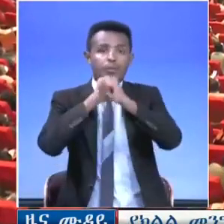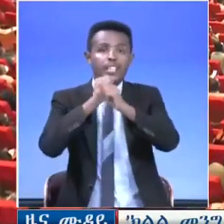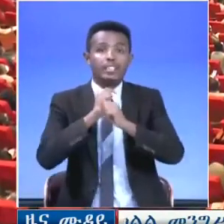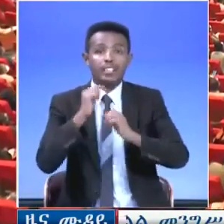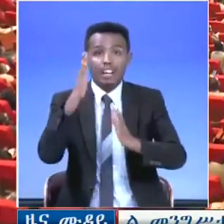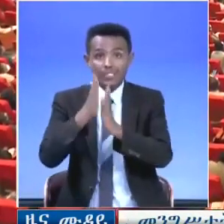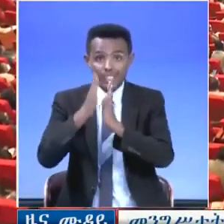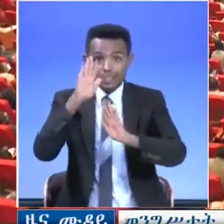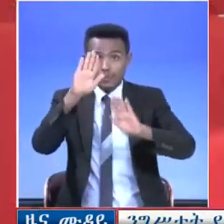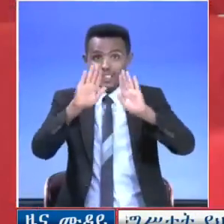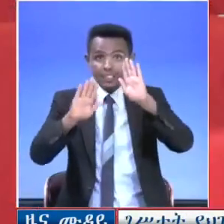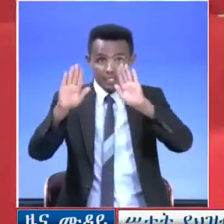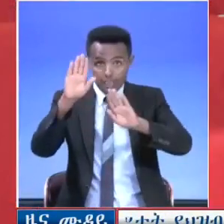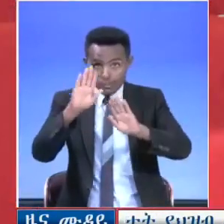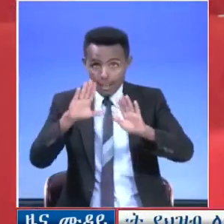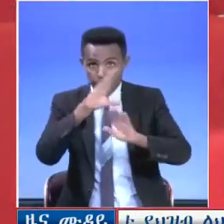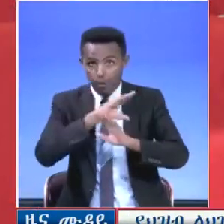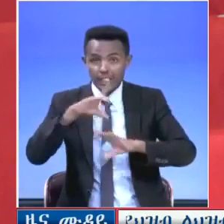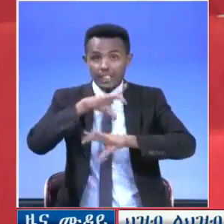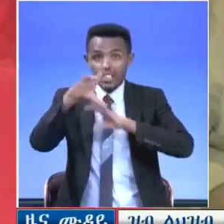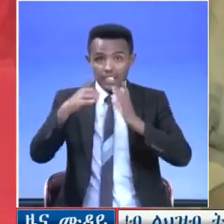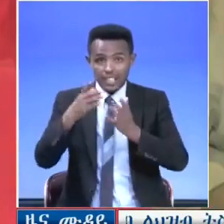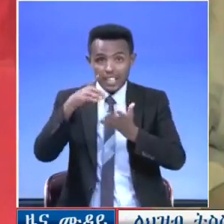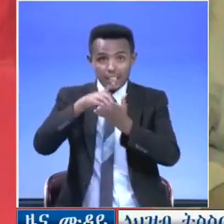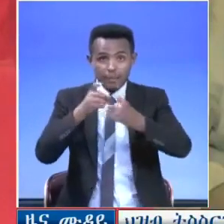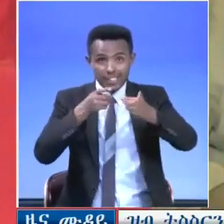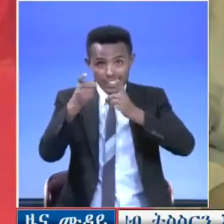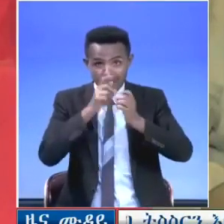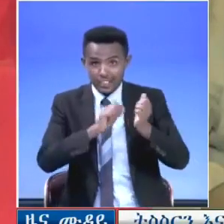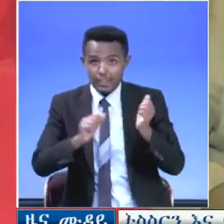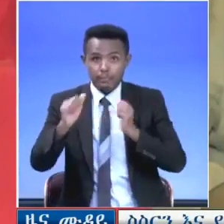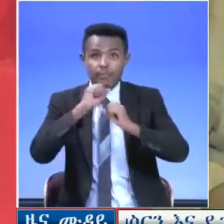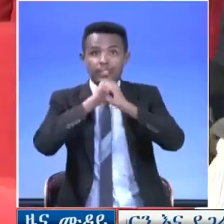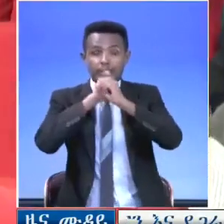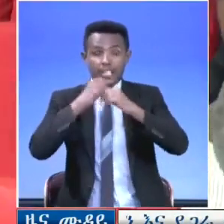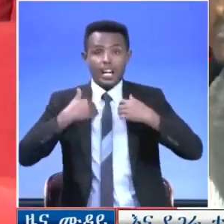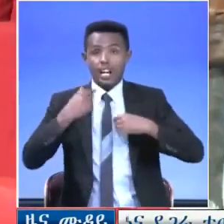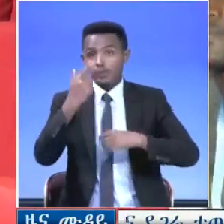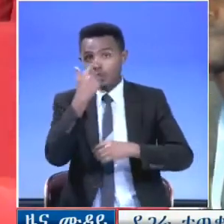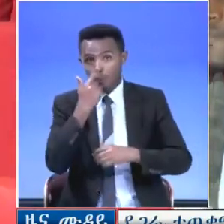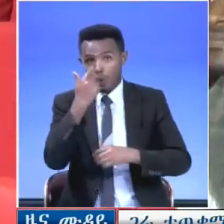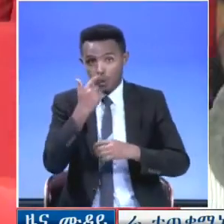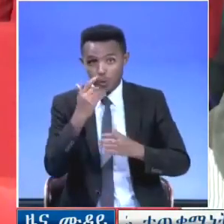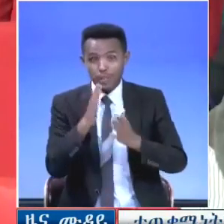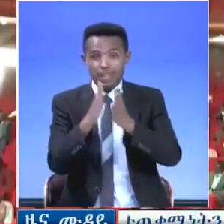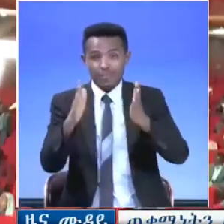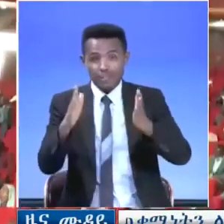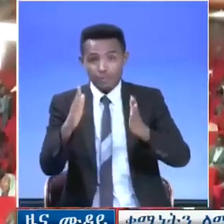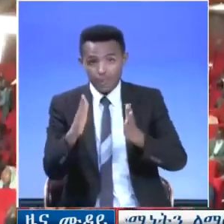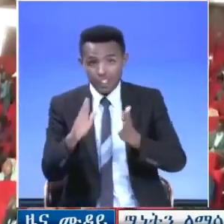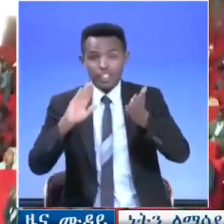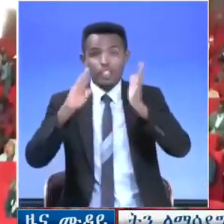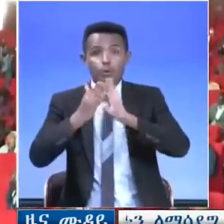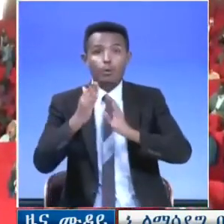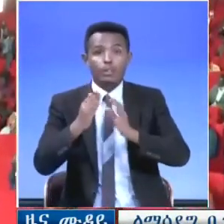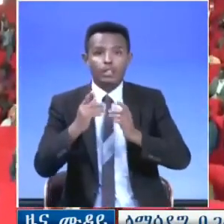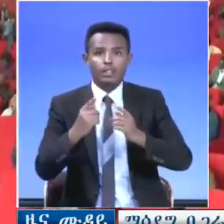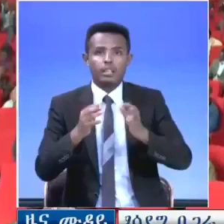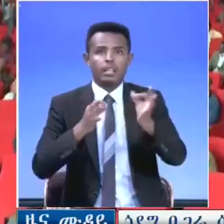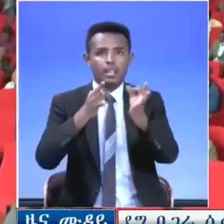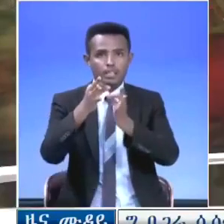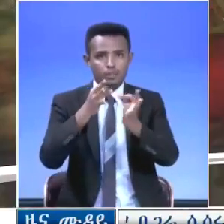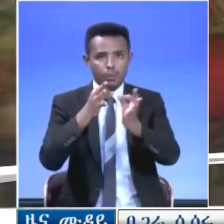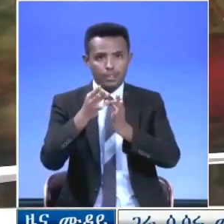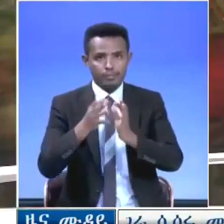ግምገማው ክልሎችና ከተማ አስተዳደሮች ሙስና ቀድሞ በመከላከል ረገድ ያላቸው ተሞክሮ የሚያስፋፉበት እንደሆነ ተገልጿል።